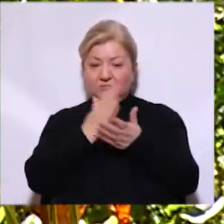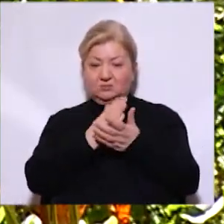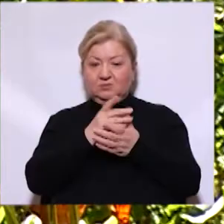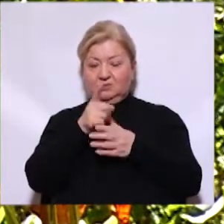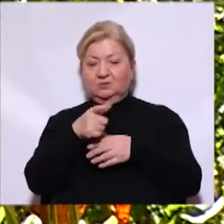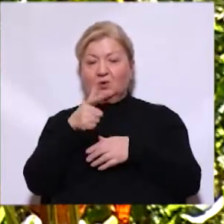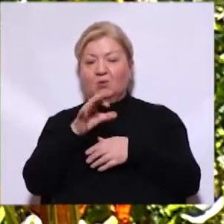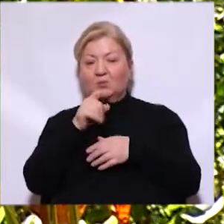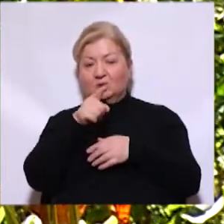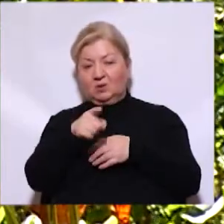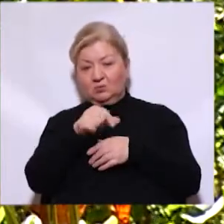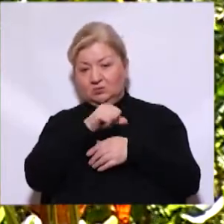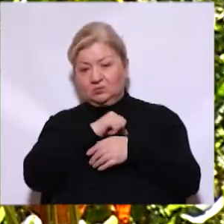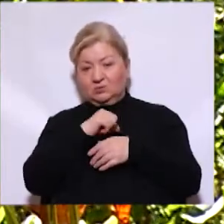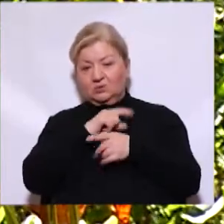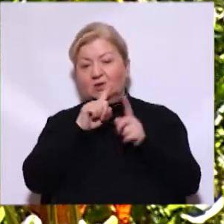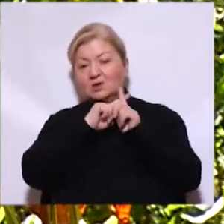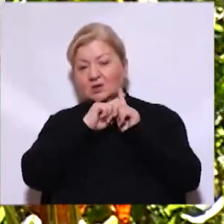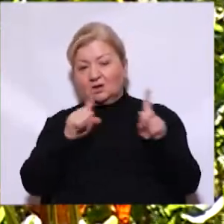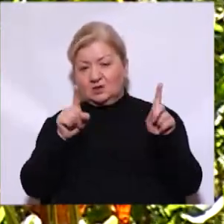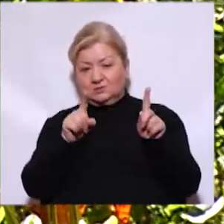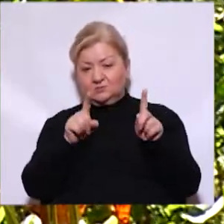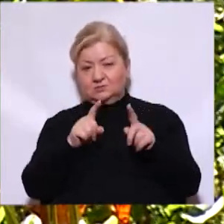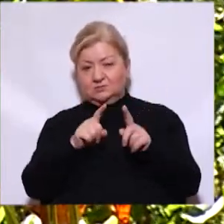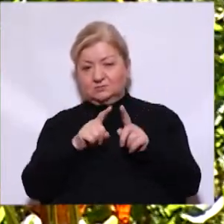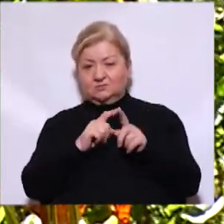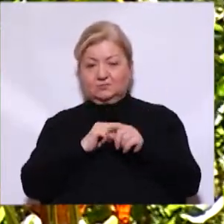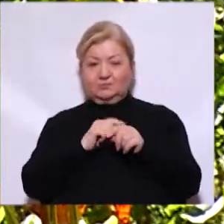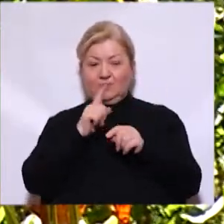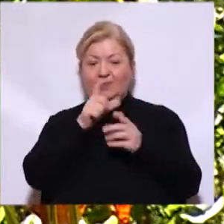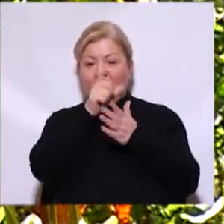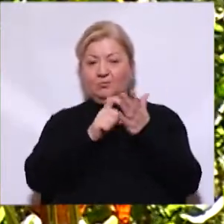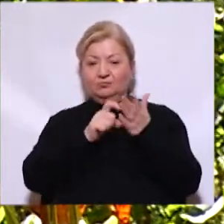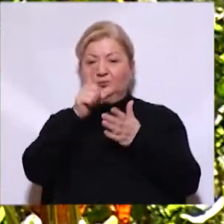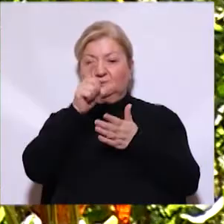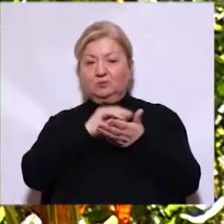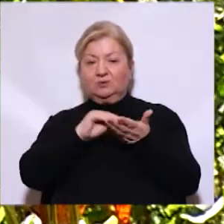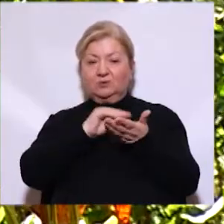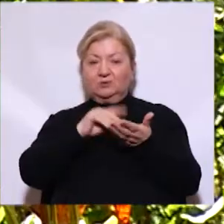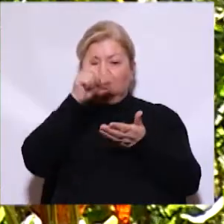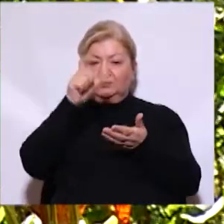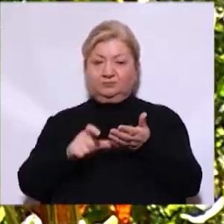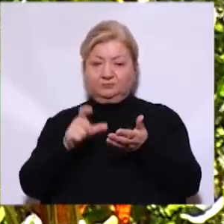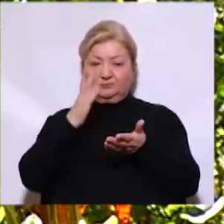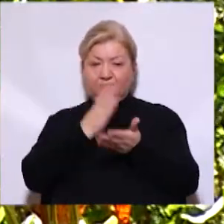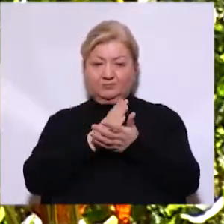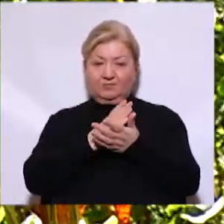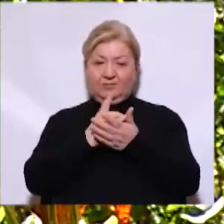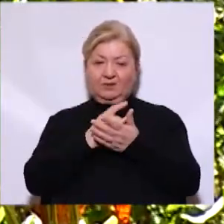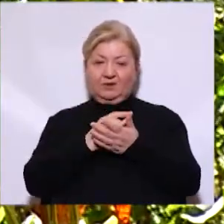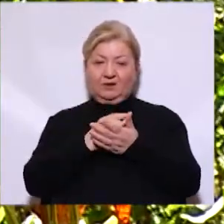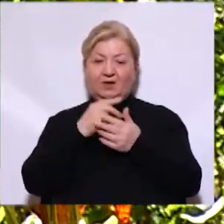თქმა მინდა და განსაკუთრებით ნიკო გომელაური, რომელიც რაღაცნაირად განსხვავებული ის იყო, რა ქვია, ავტორი, პოეტი და არა თქვათ